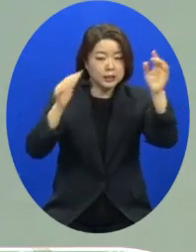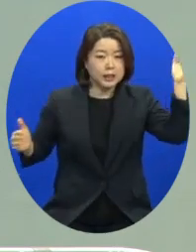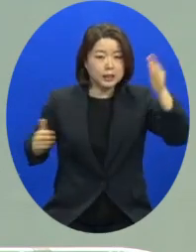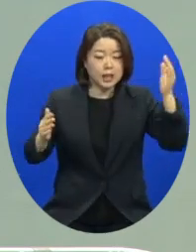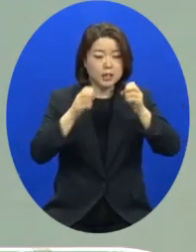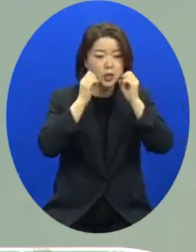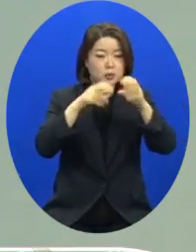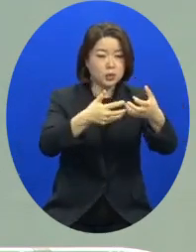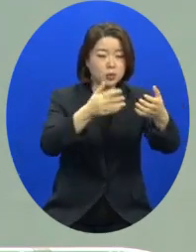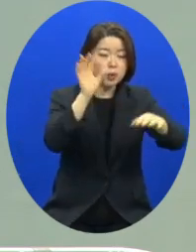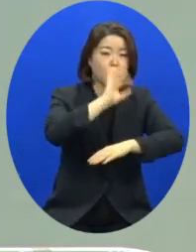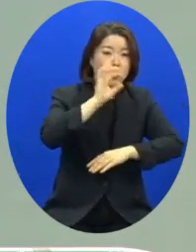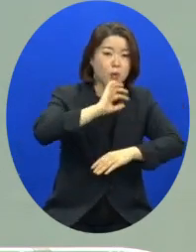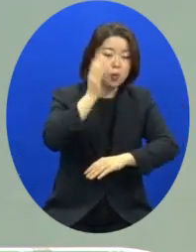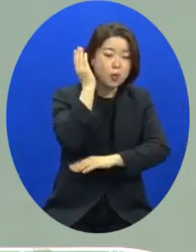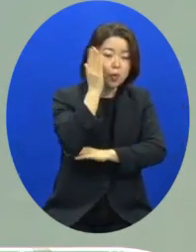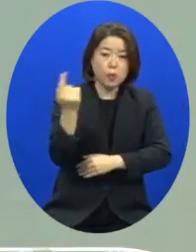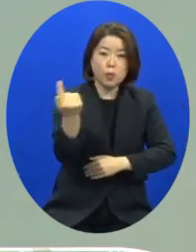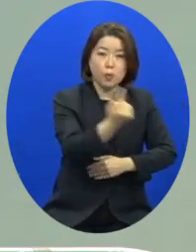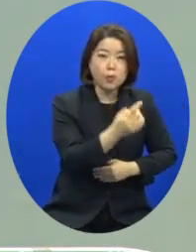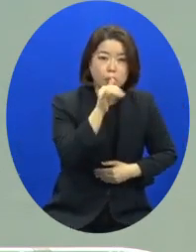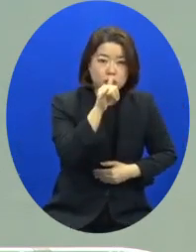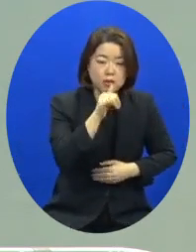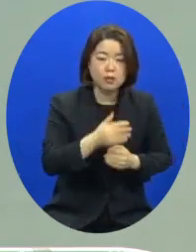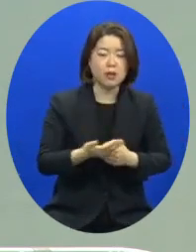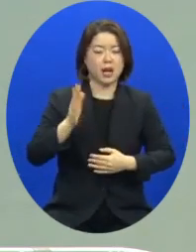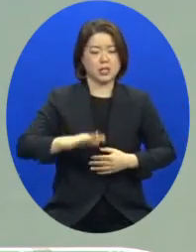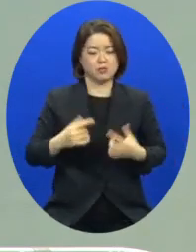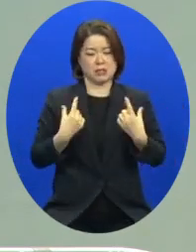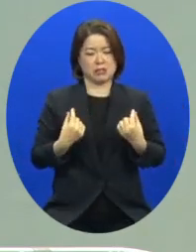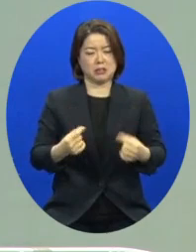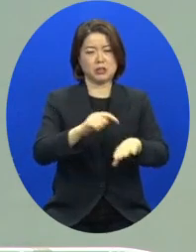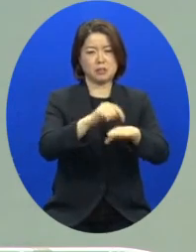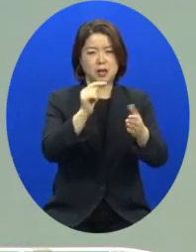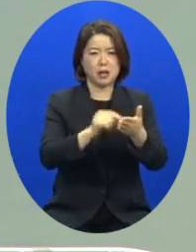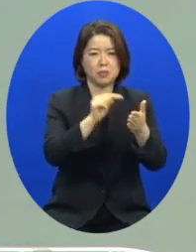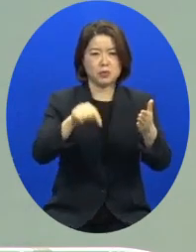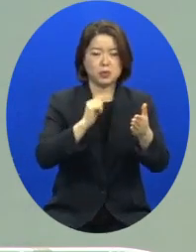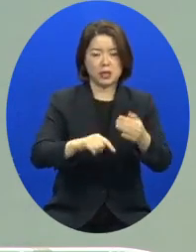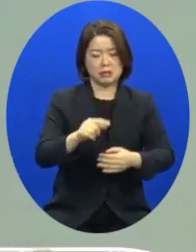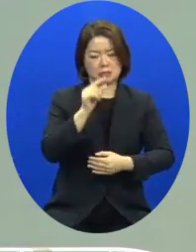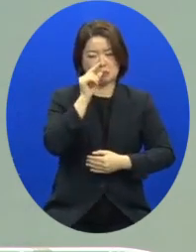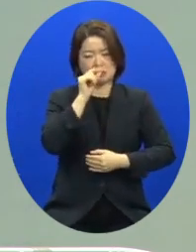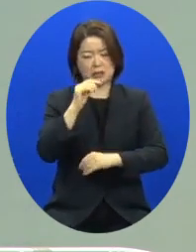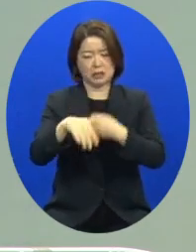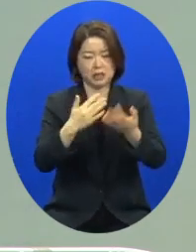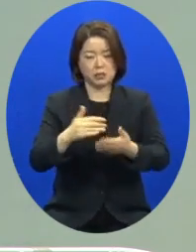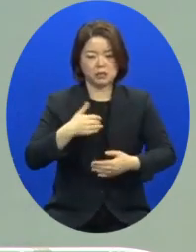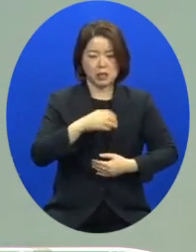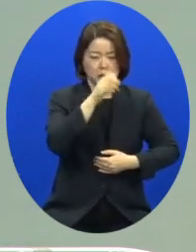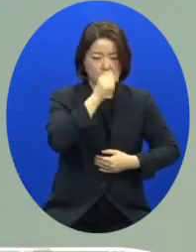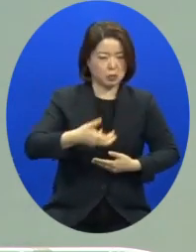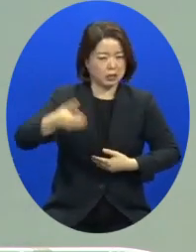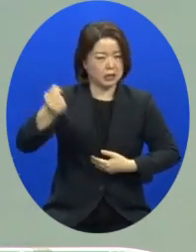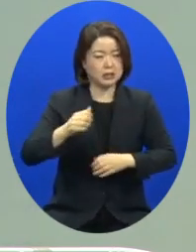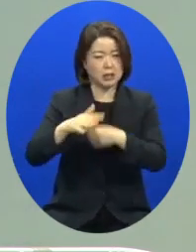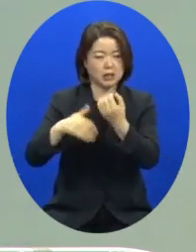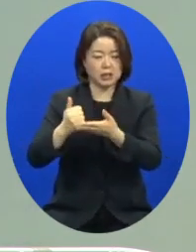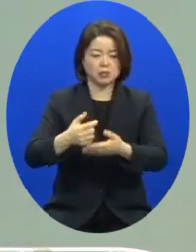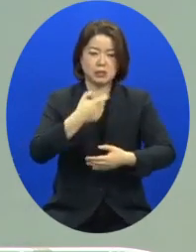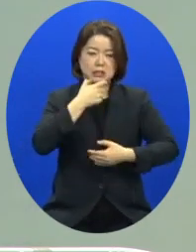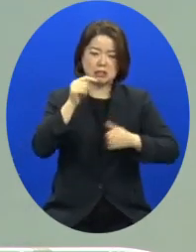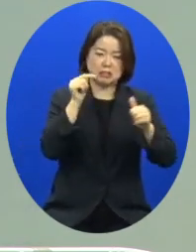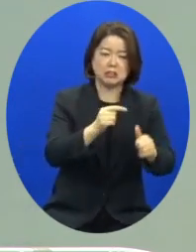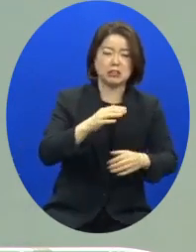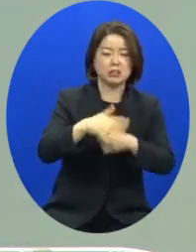거죠. 그렇지만 마음속에는 여전히 하나님은 까다로운 하나님, 내 좋은 거 가져가시는 하나님, 싫은 거 하라고